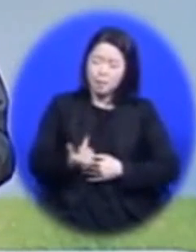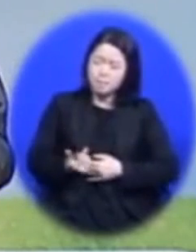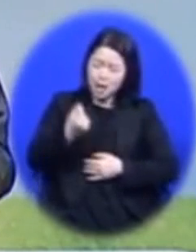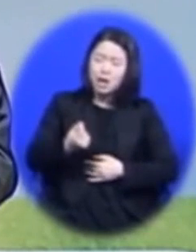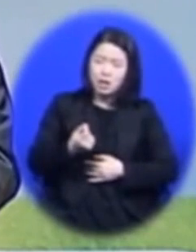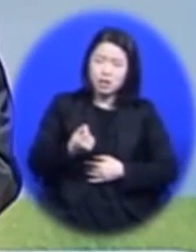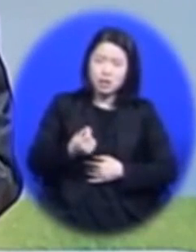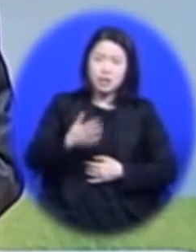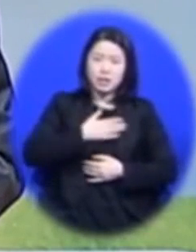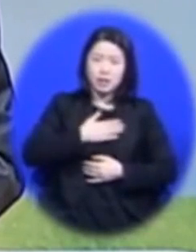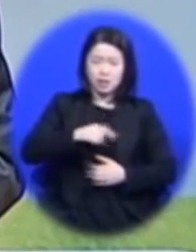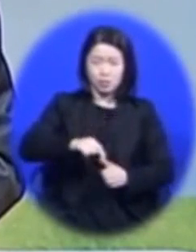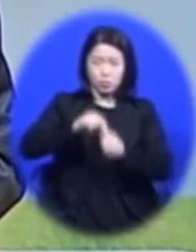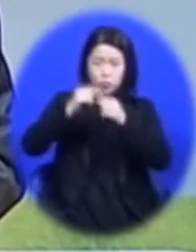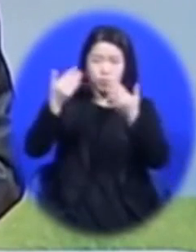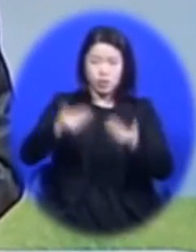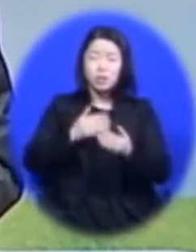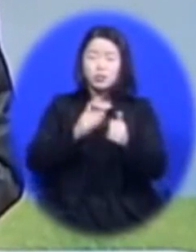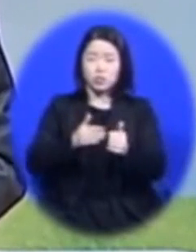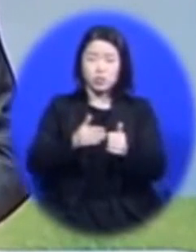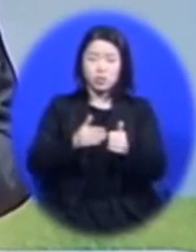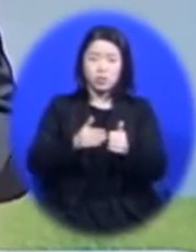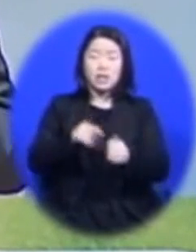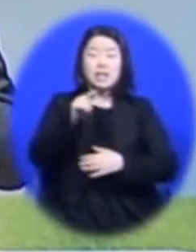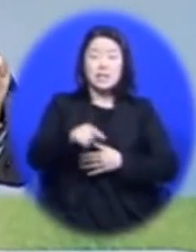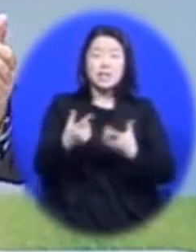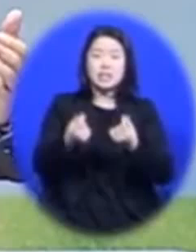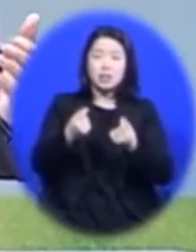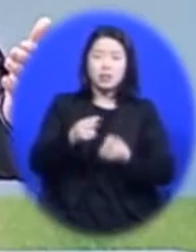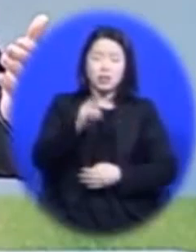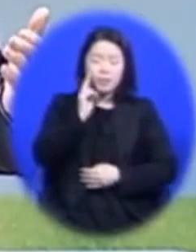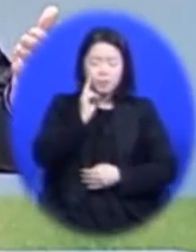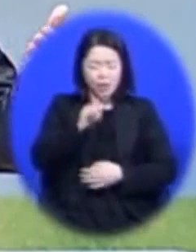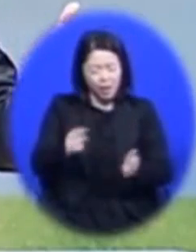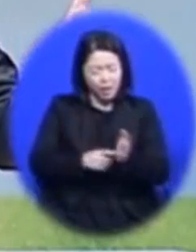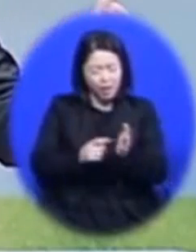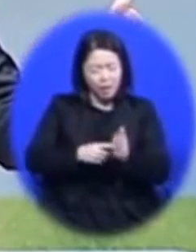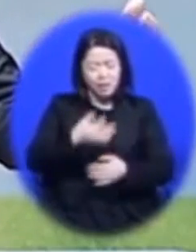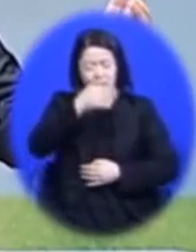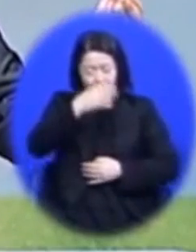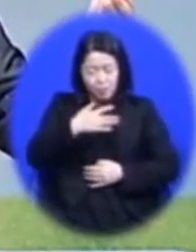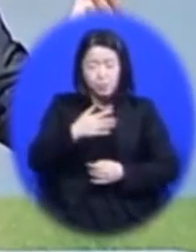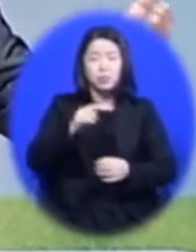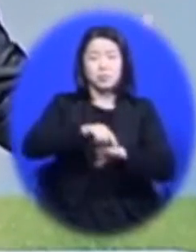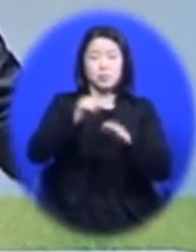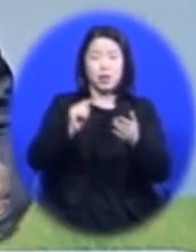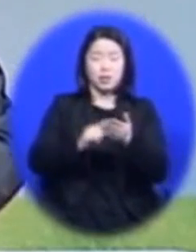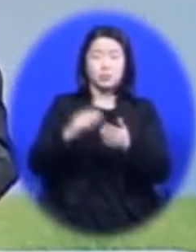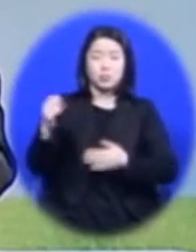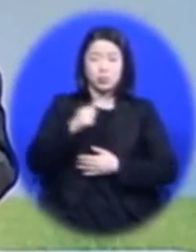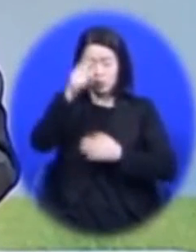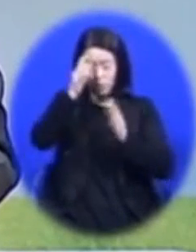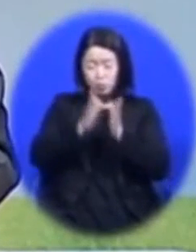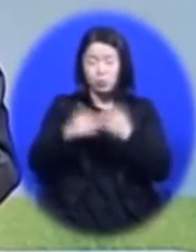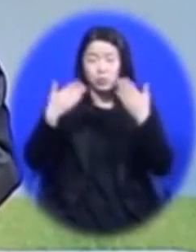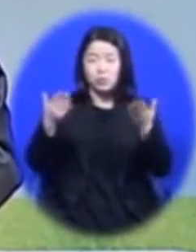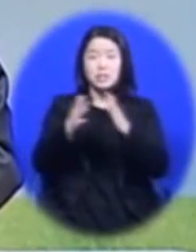빨리 좀 나를 구원해 주세요. 이런 절박한 심정으로 기도하시는 분이 있으실 거예요.